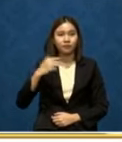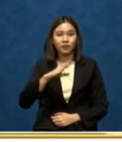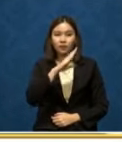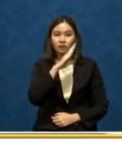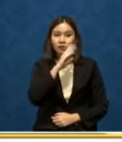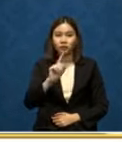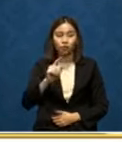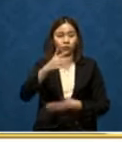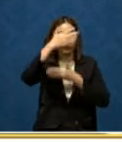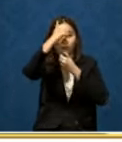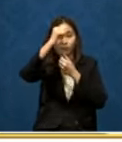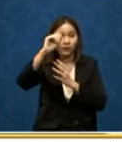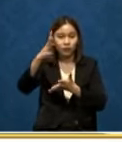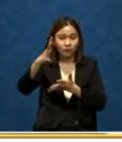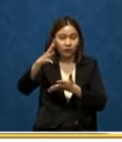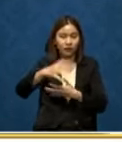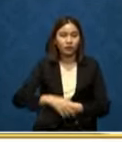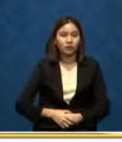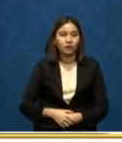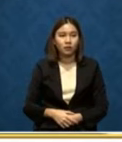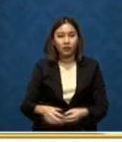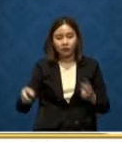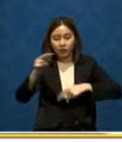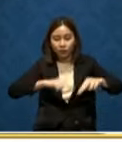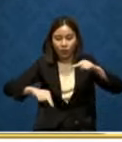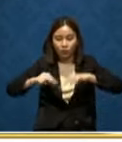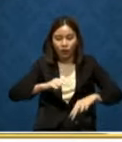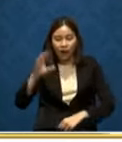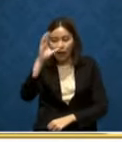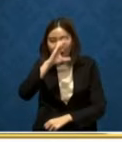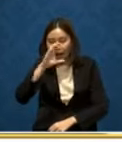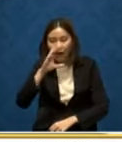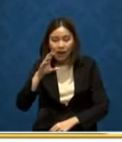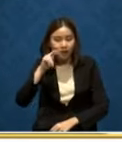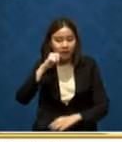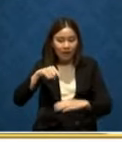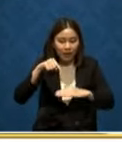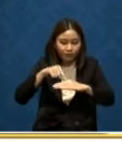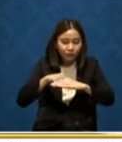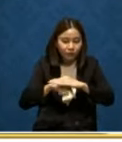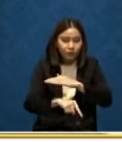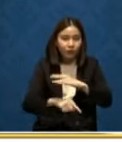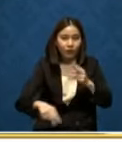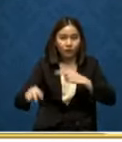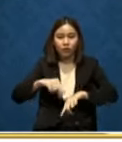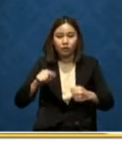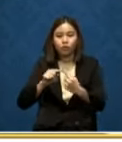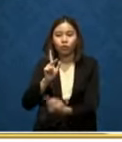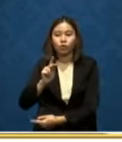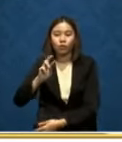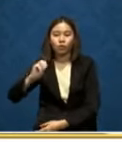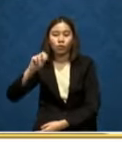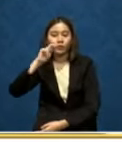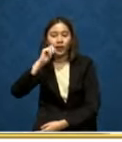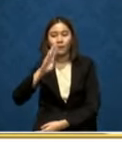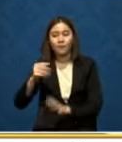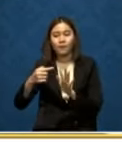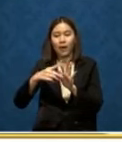หากว่าเราไม่ได้ใส่ใจหรือมุ่งมั่นในการค้นหาแหล่งน้ำใต้ดินที่ดูแลโดยกรมทรัพยากรน้ำบาดาลนั้น